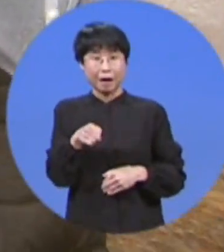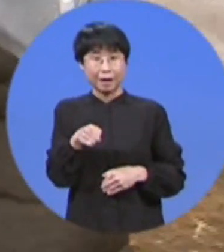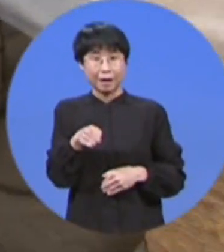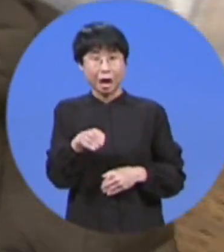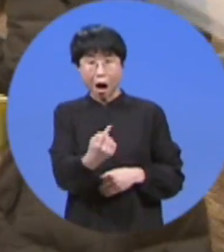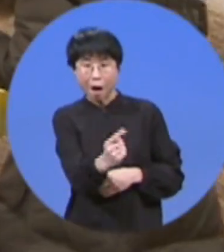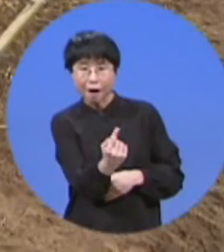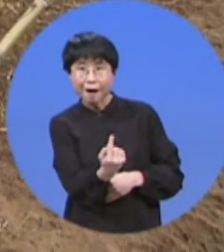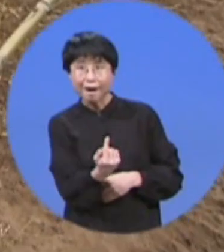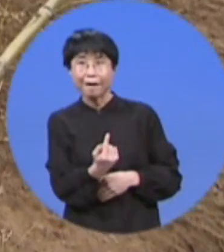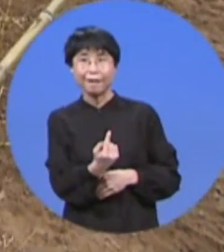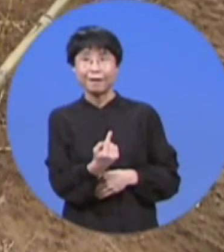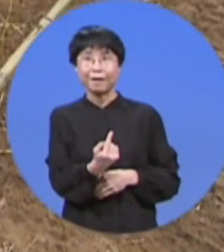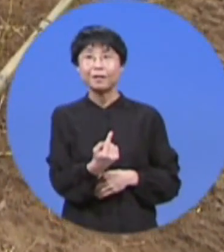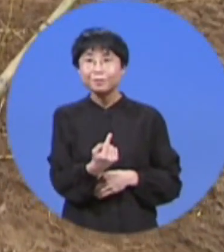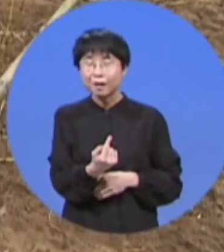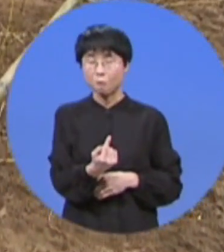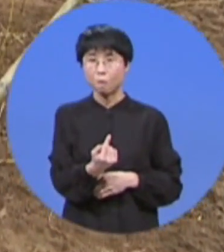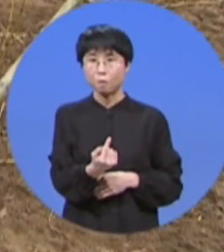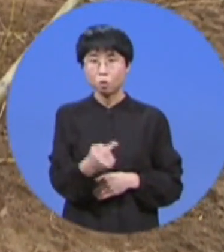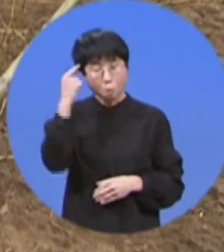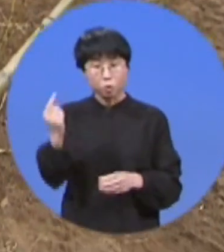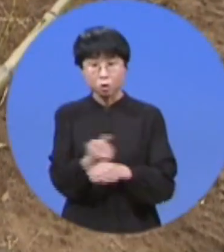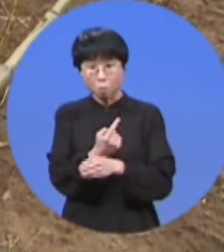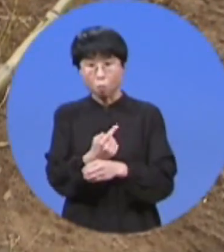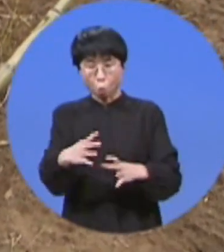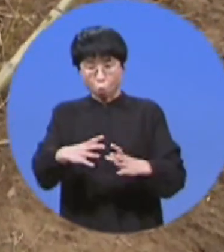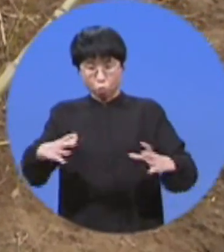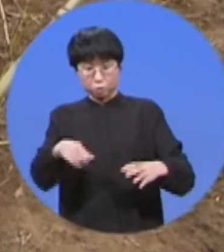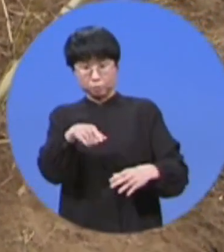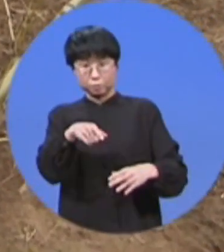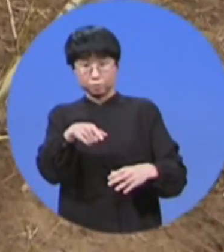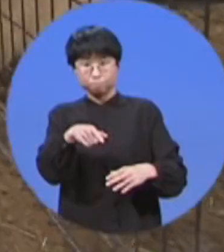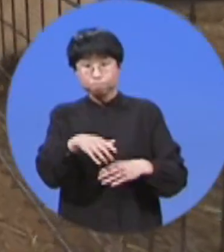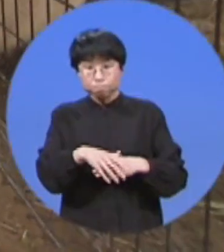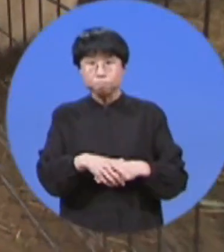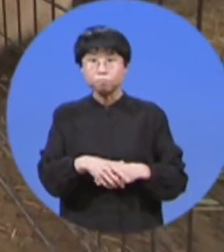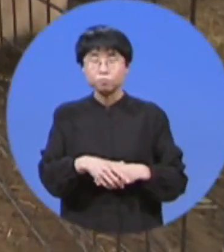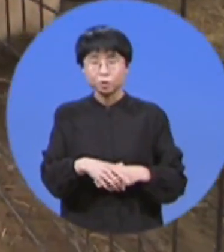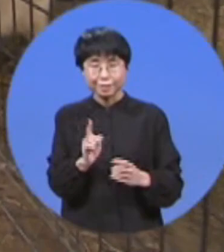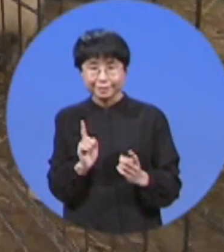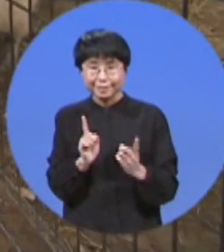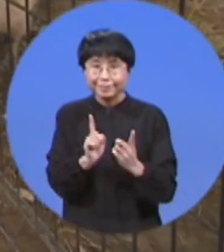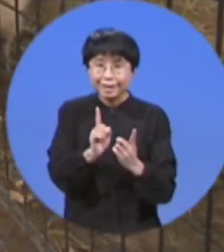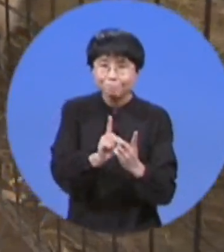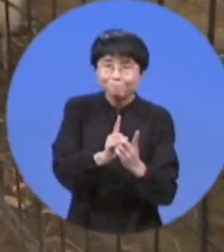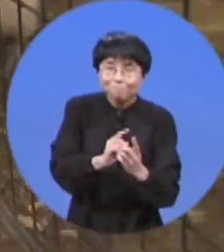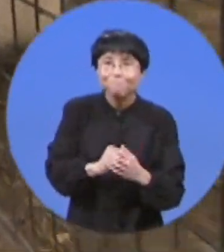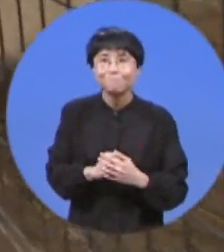あ、来てくれた。あ、思ったよりもなんか大きいですね。ちょっと近づきますよ。は